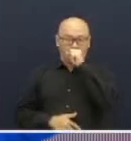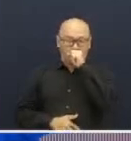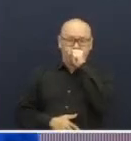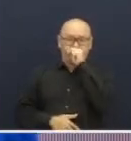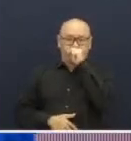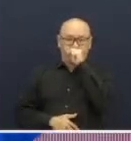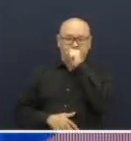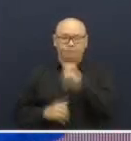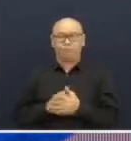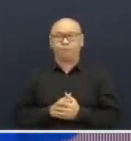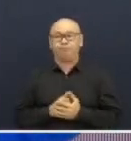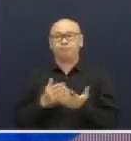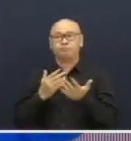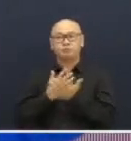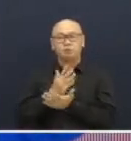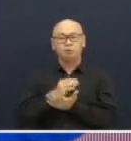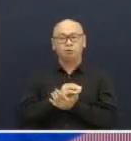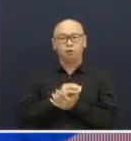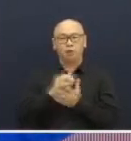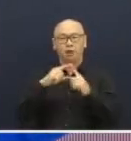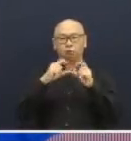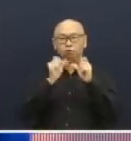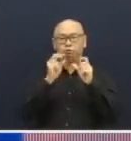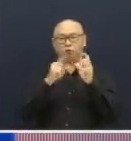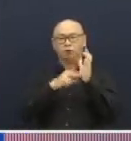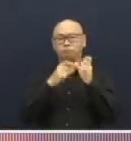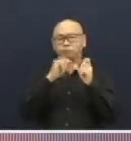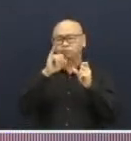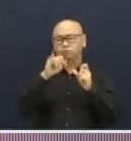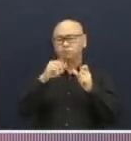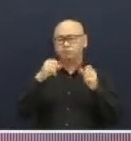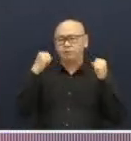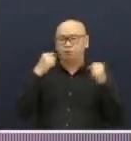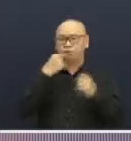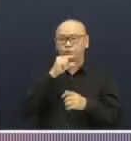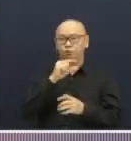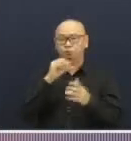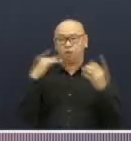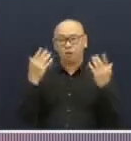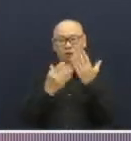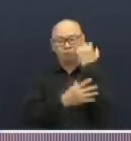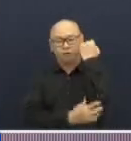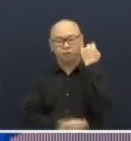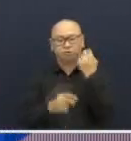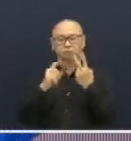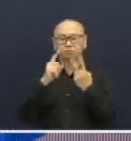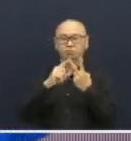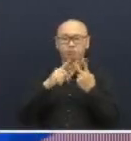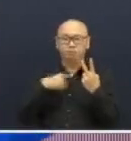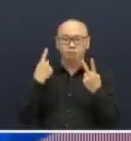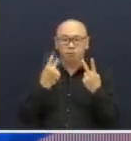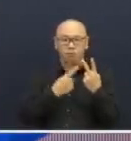melalui pemberian asuransi kesehatan kepada masyarakat miskin. Yang kedua, kami juga